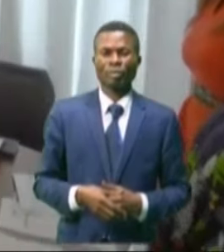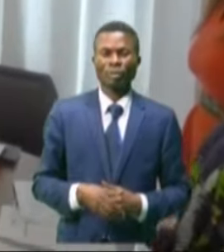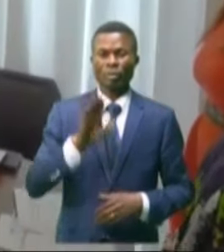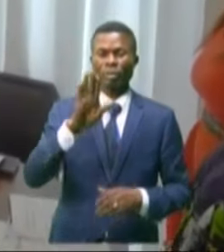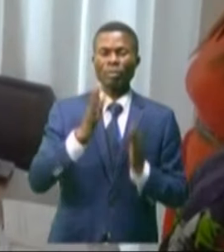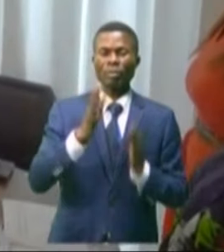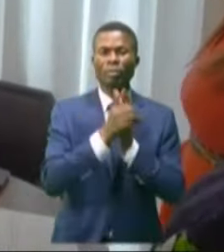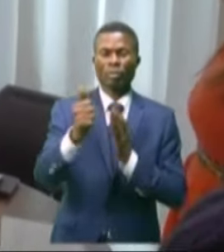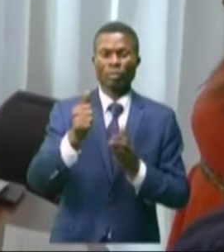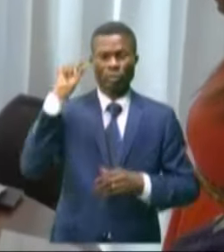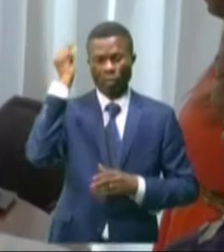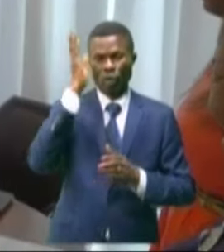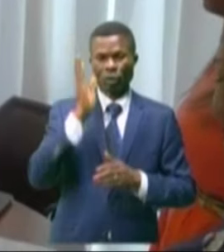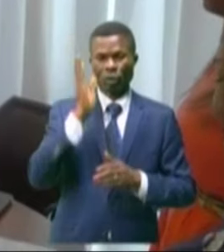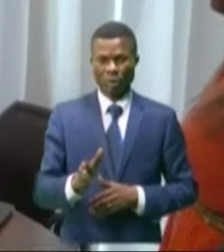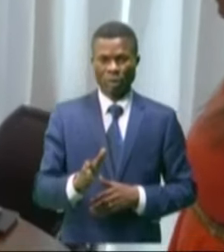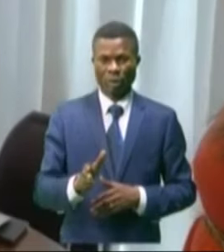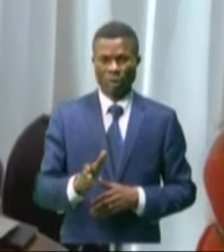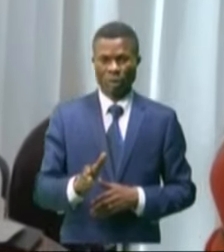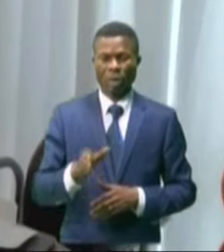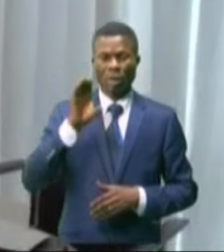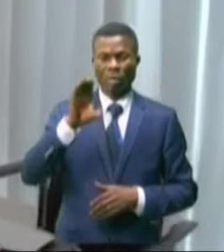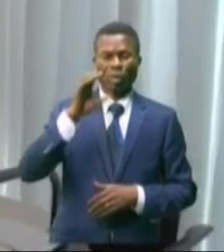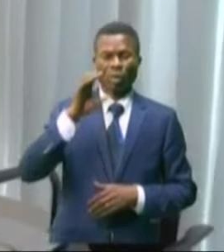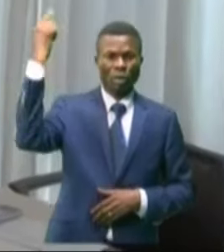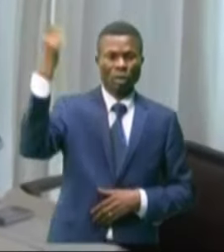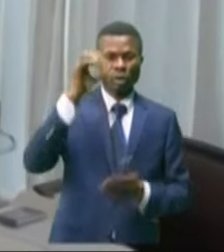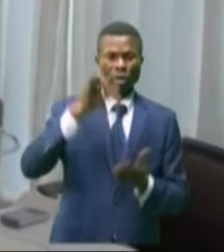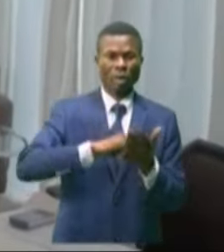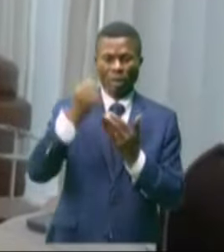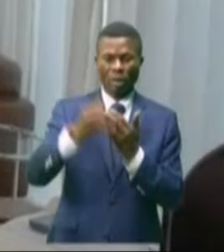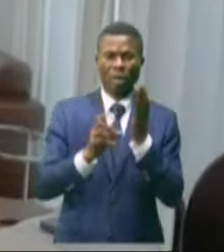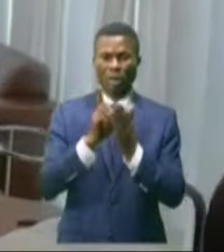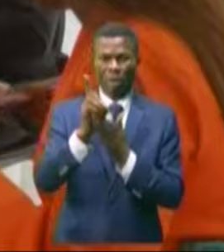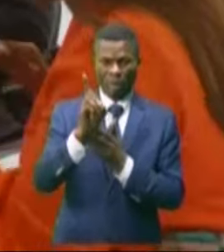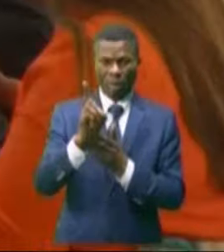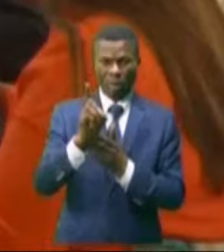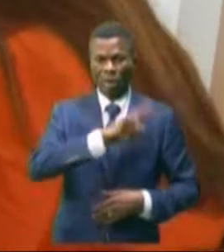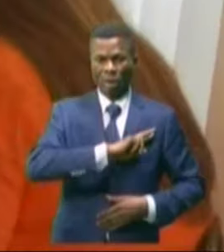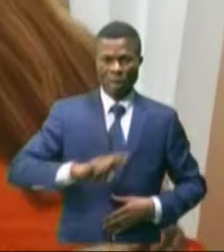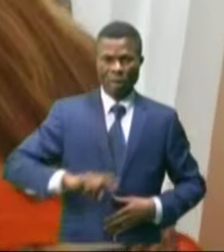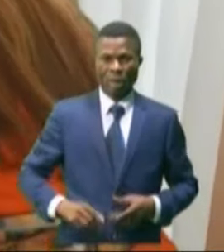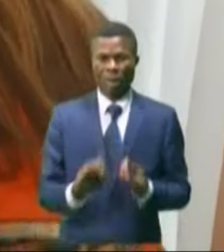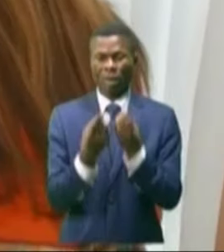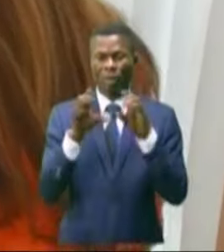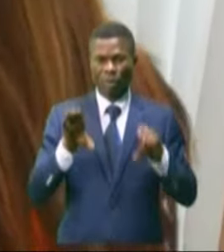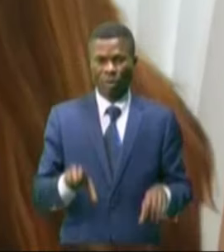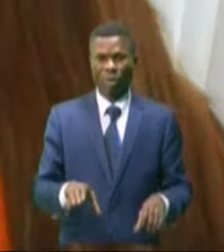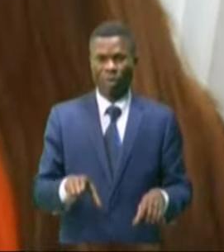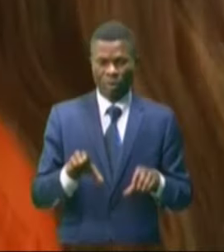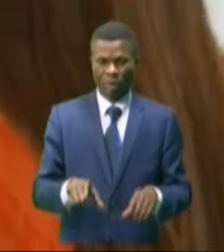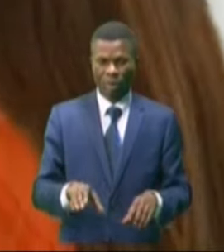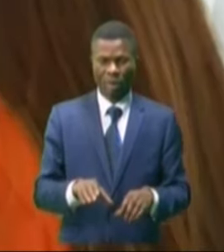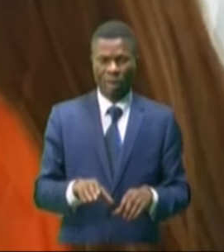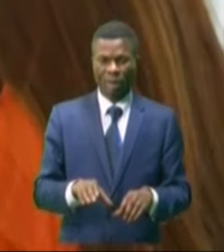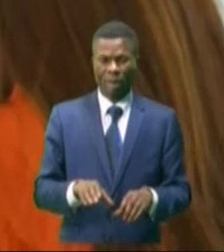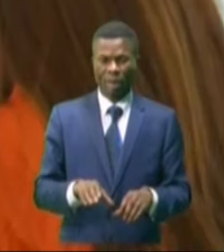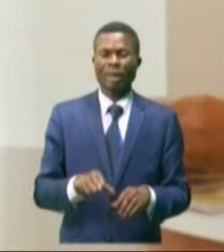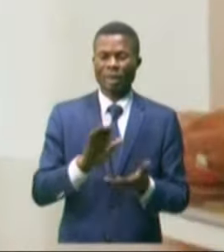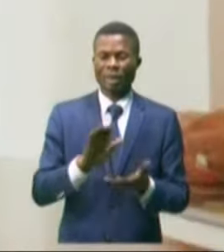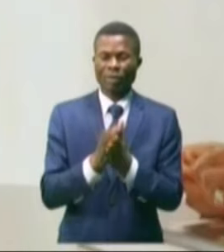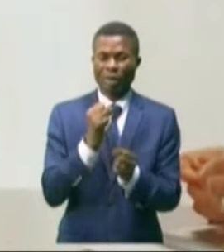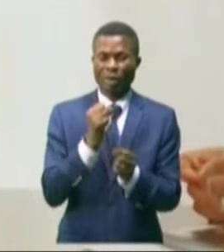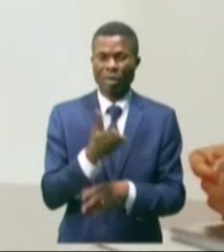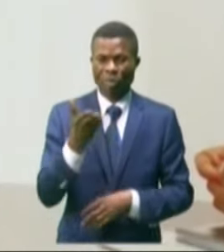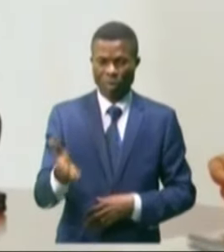de gouverneur pays pour la Banque mondiale, le projet de développement de la République démocratique du Congo touche la corde sensible